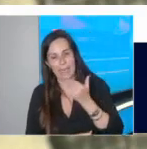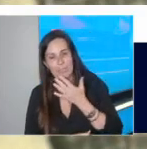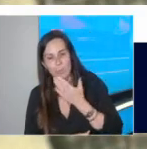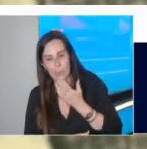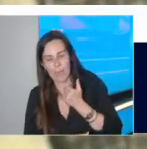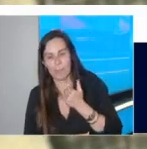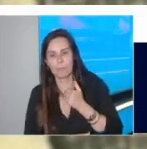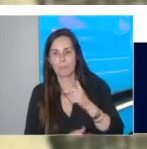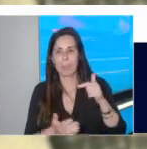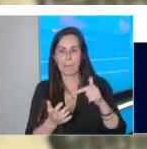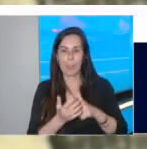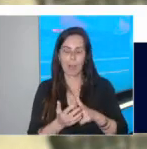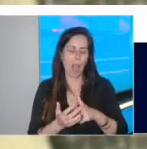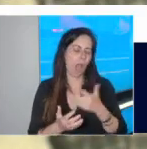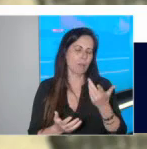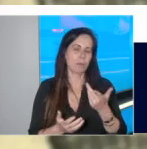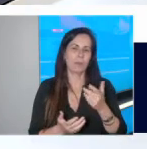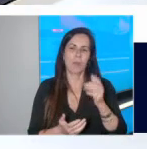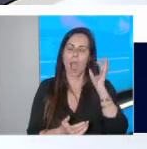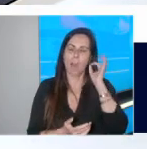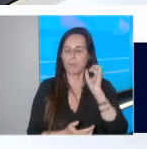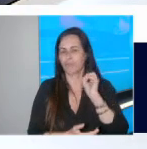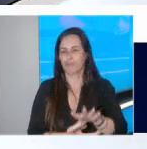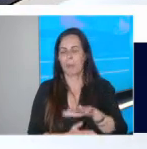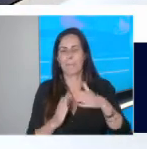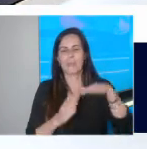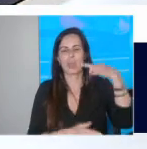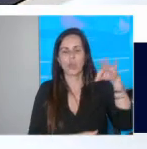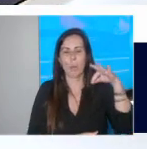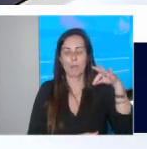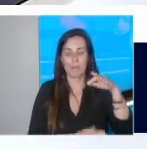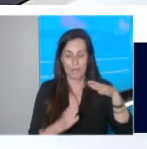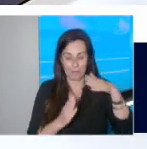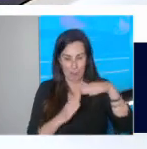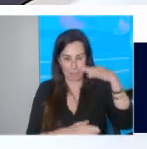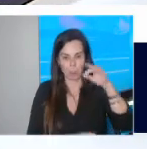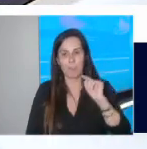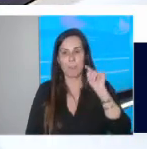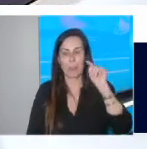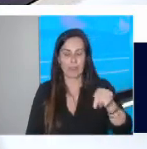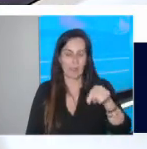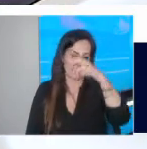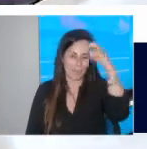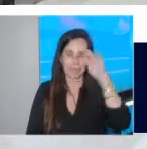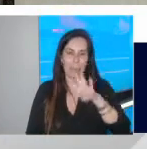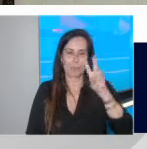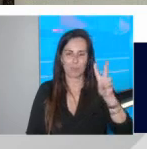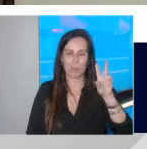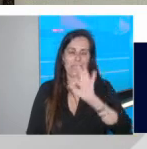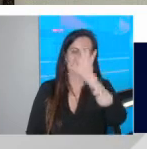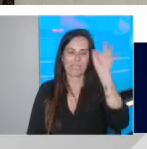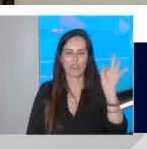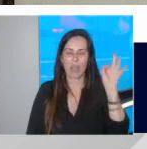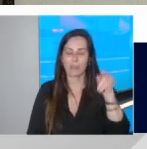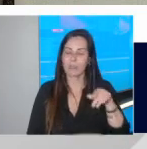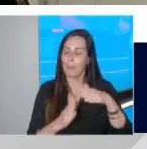יהודיה, ובגלל קשיים משפחתיים היא נשלחת לבית יתומים, ואם הבית יתומים היא מגיעה בקיץ 42